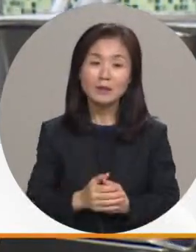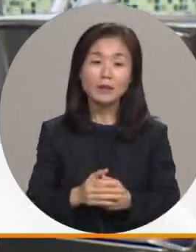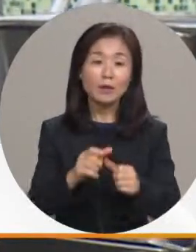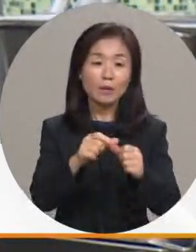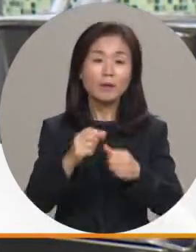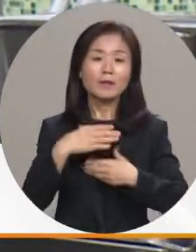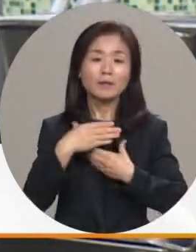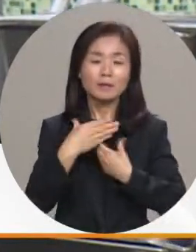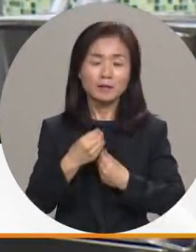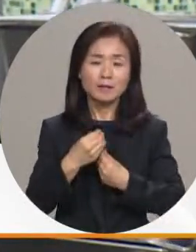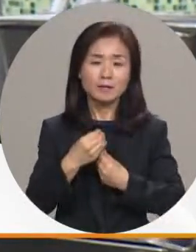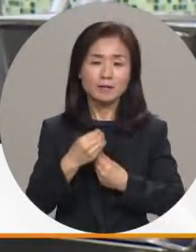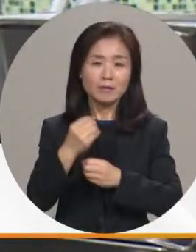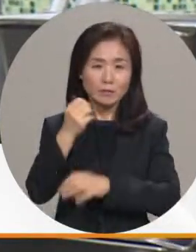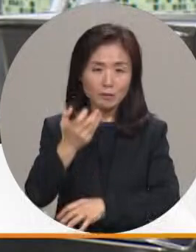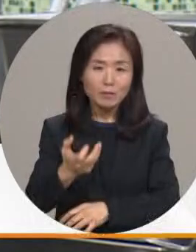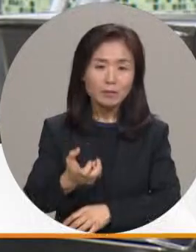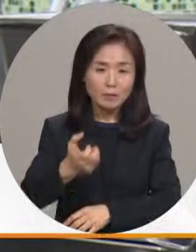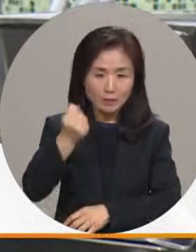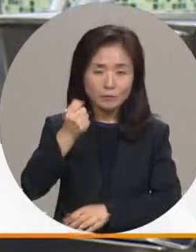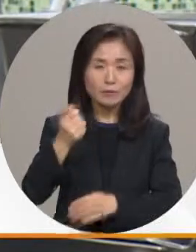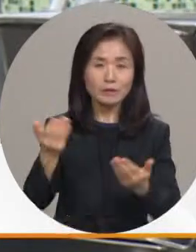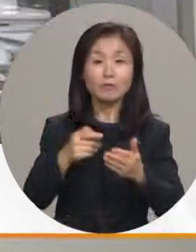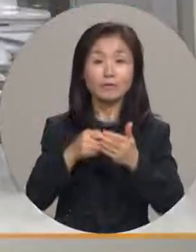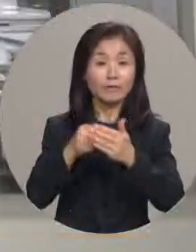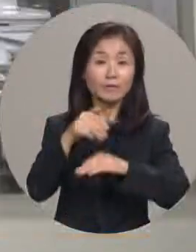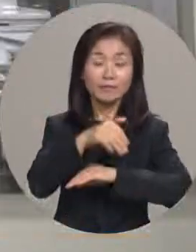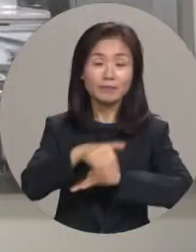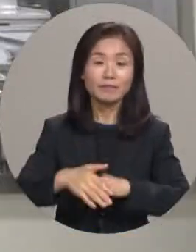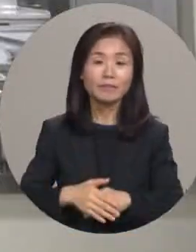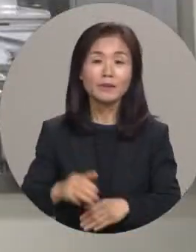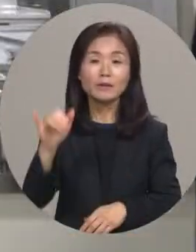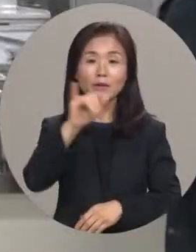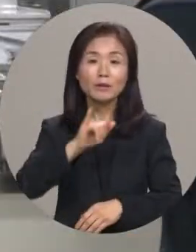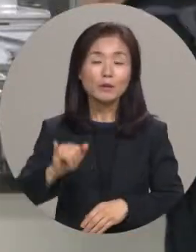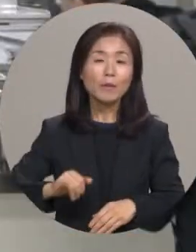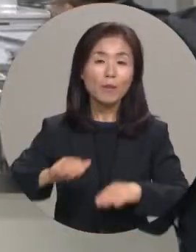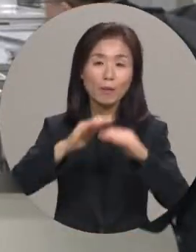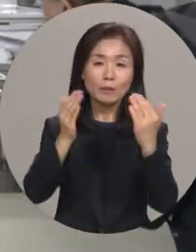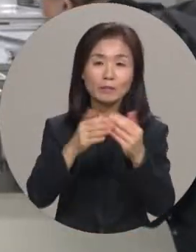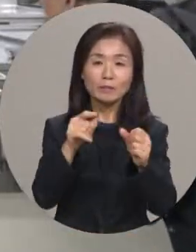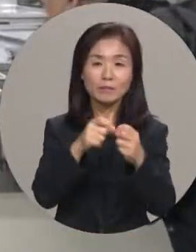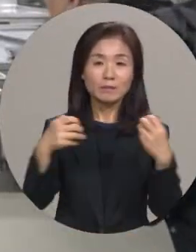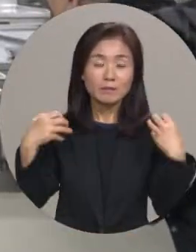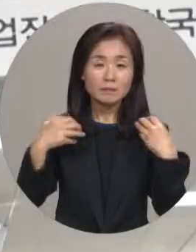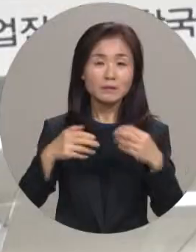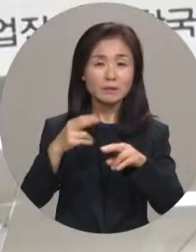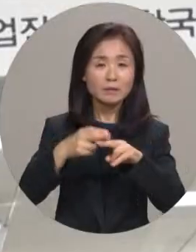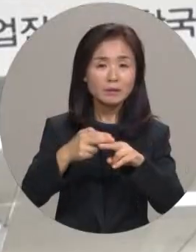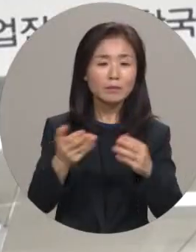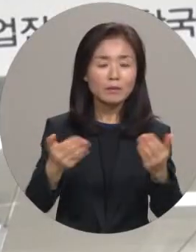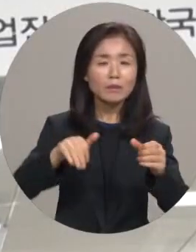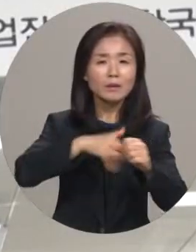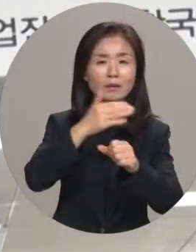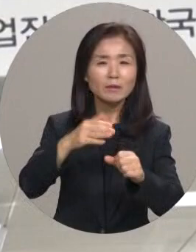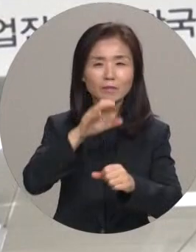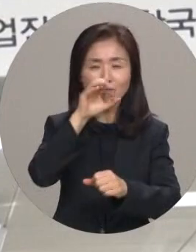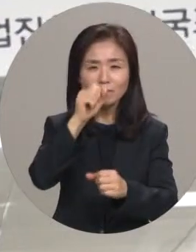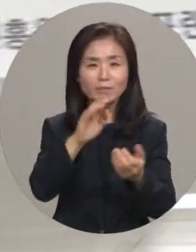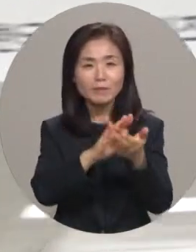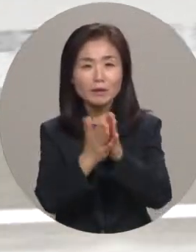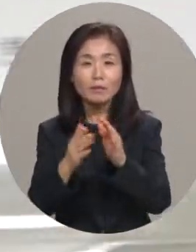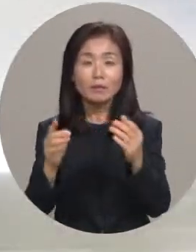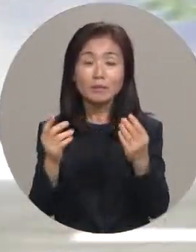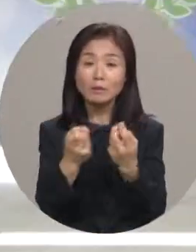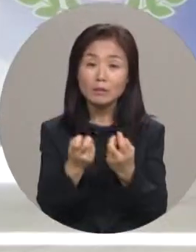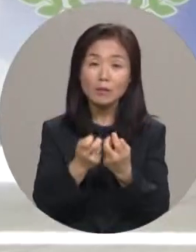안정성을 전제로 일을 추진하게 될 겁니다. 전국 모든 교육청에서도 급식실 노동 환경 개선을 위해